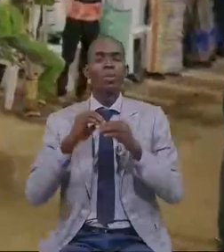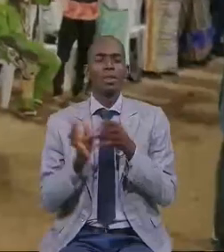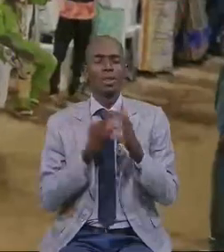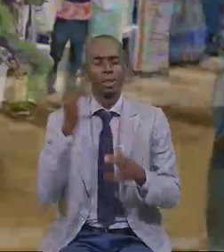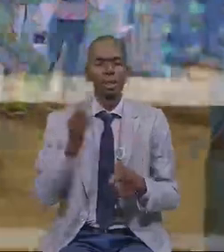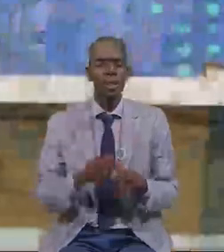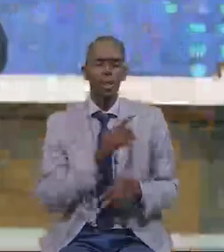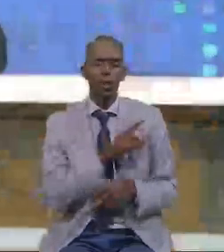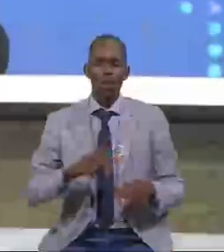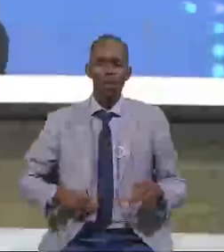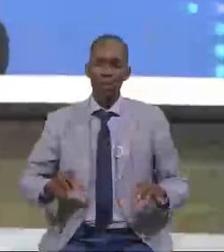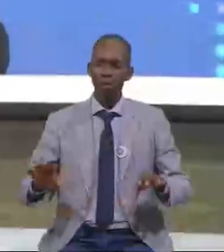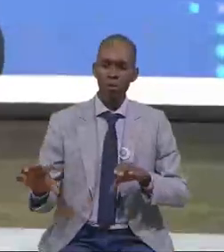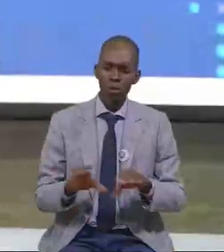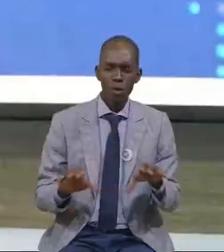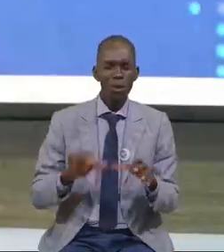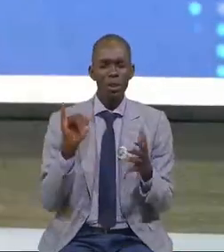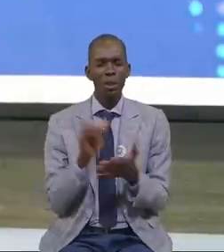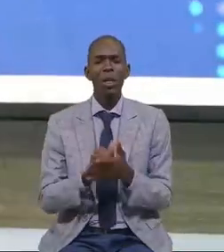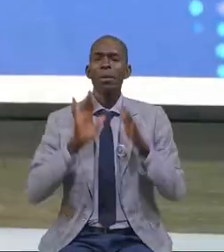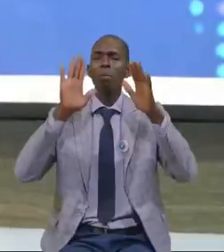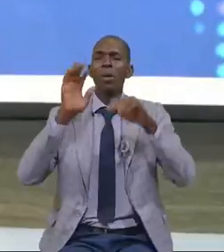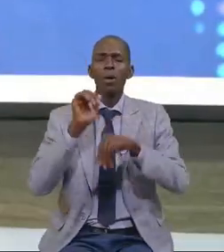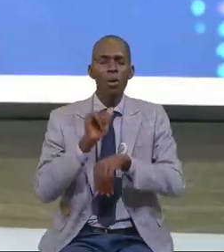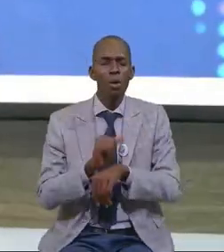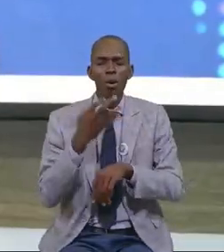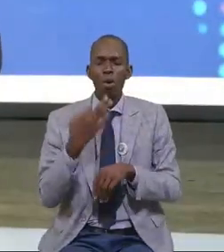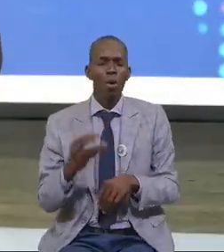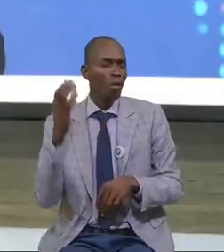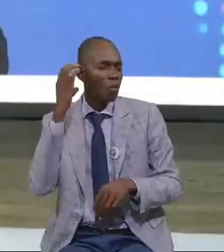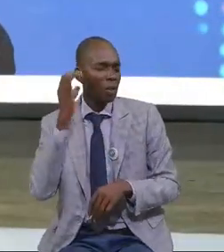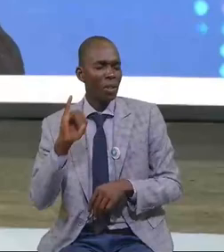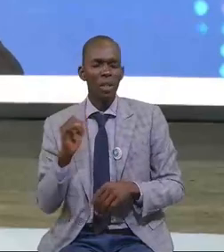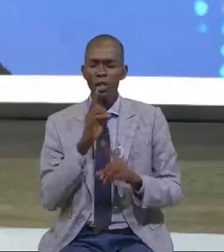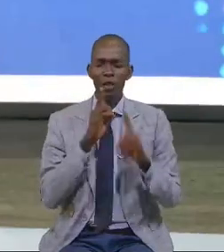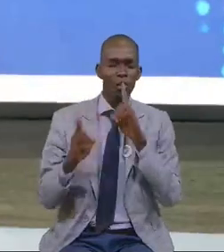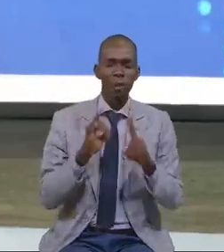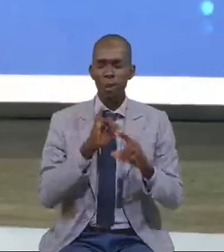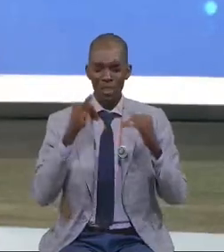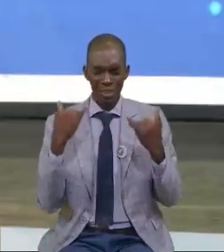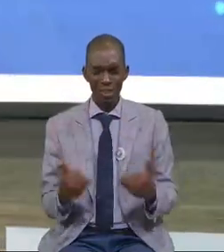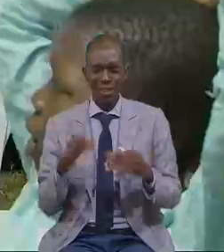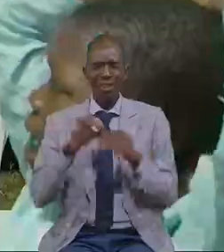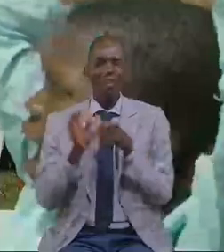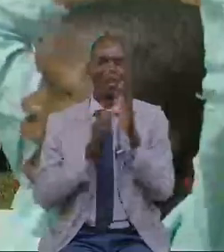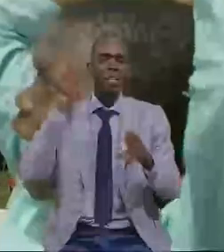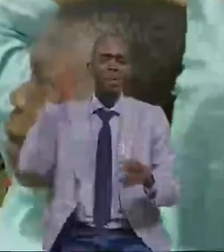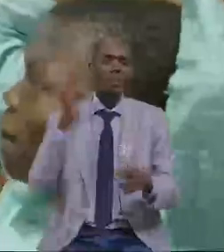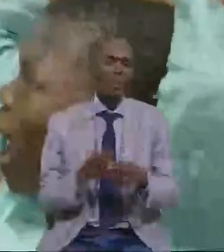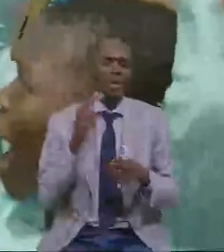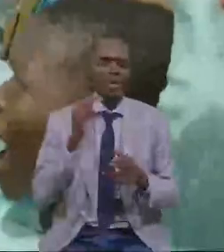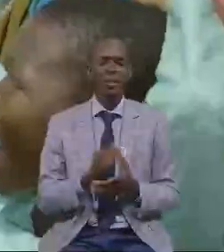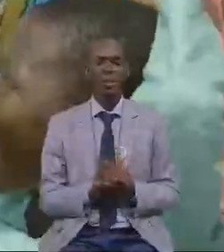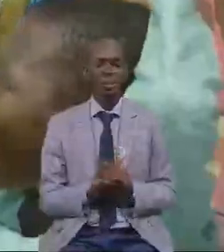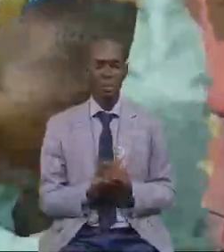Seigneur, fais le miracle maintenant, le miracle de l'ouïe, d'audition et